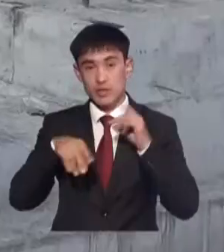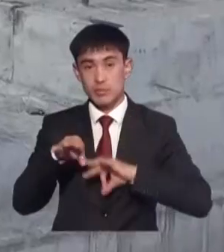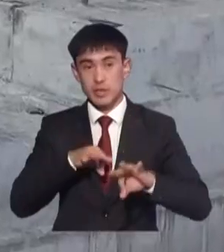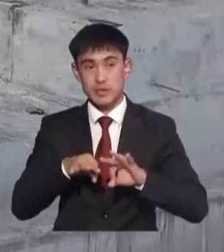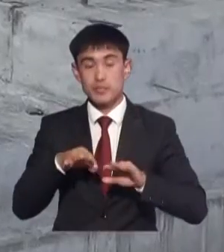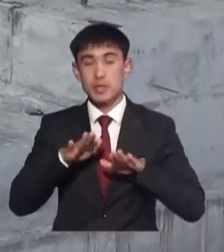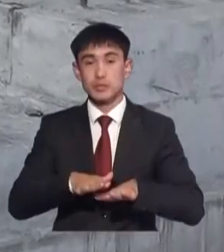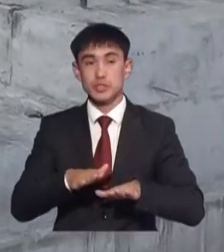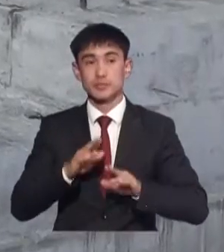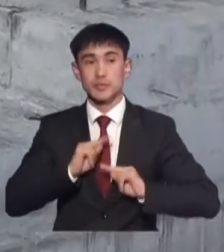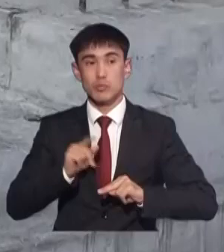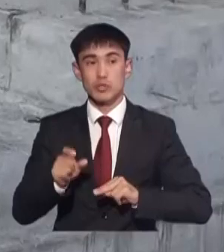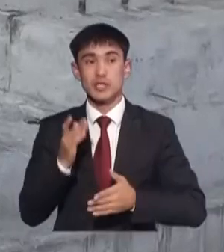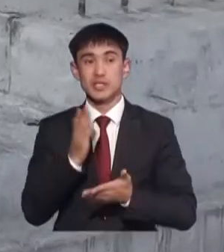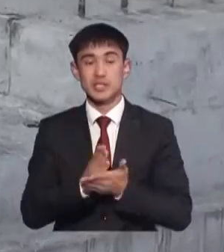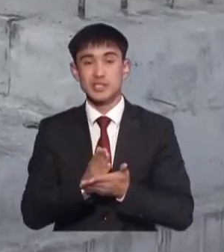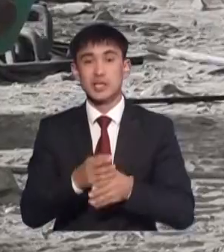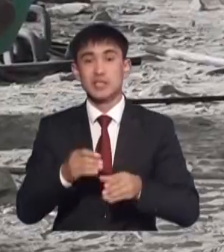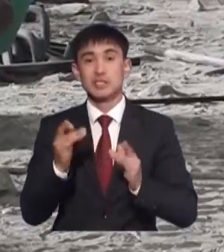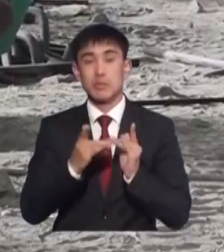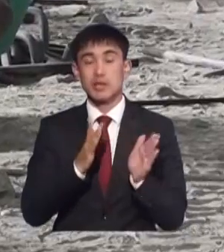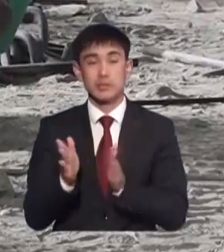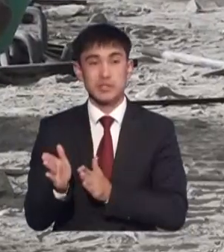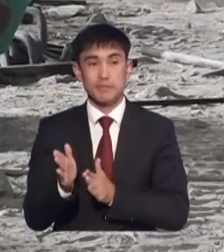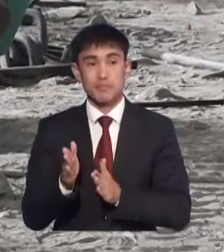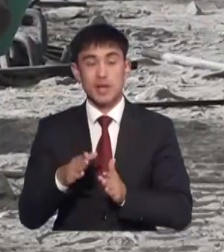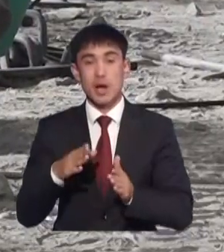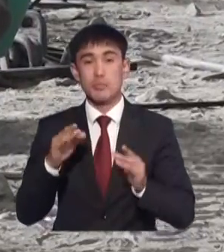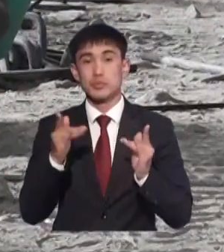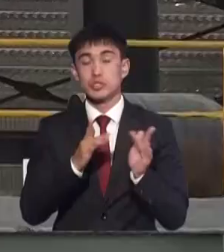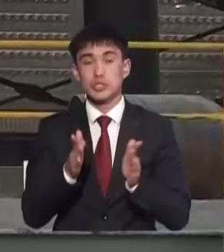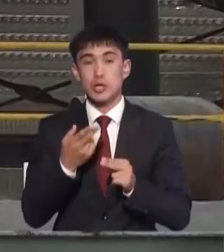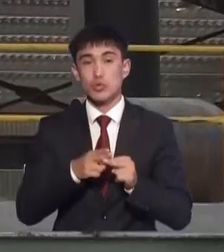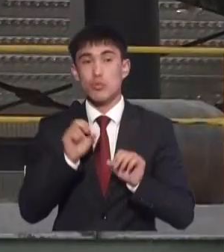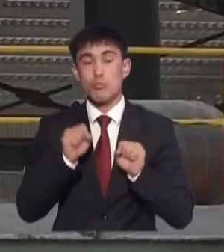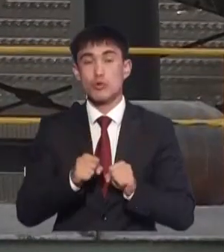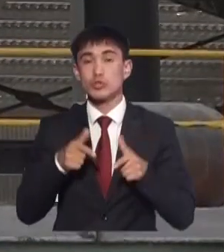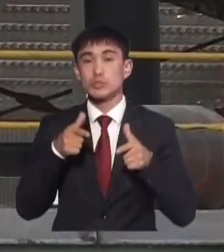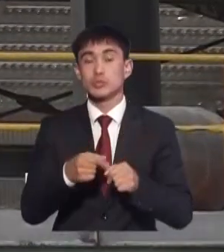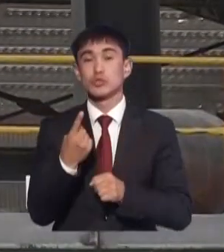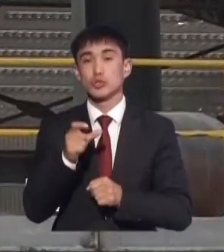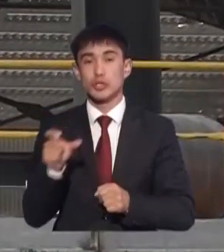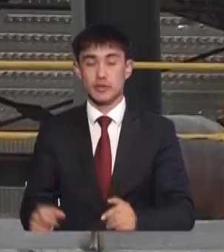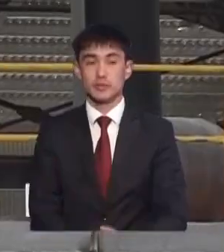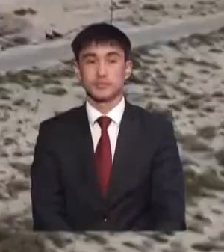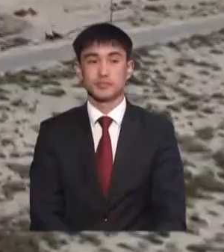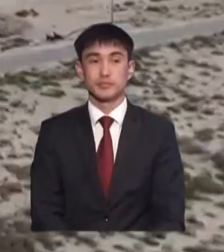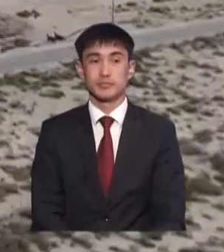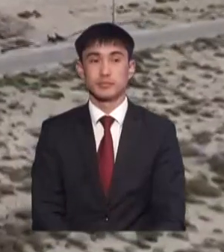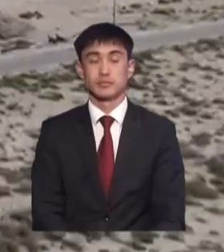Для размещения работников предусмотрены спальные места, включая общежитие, которое может разместить 100 человек.